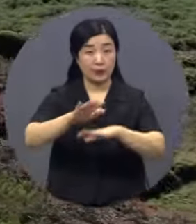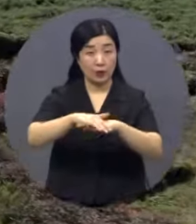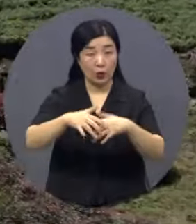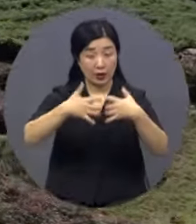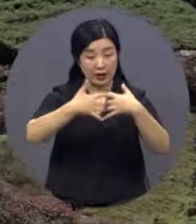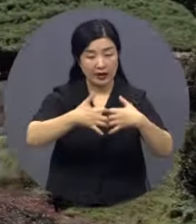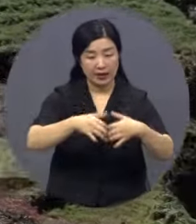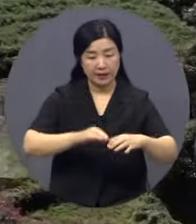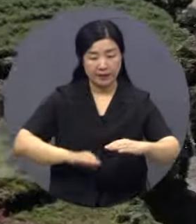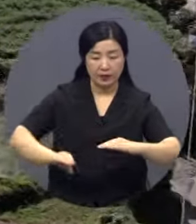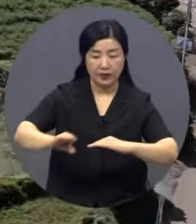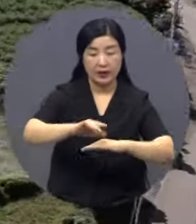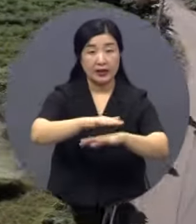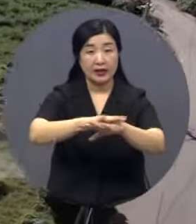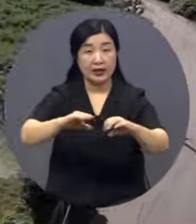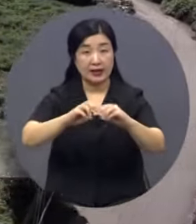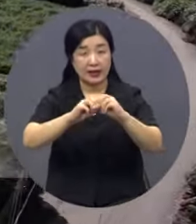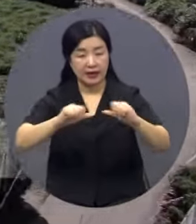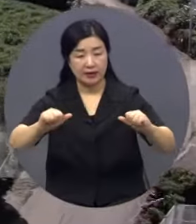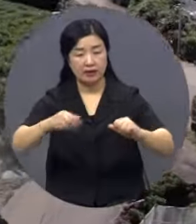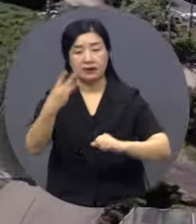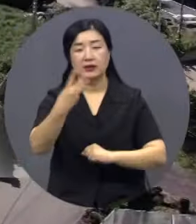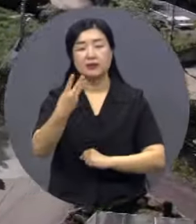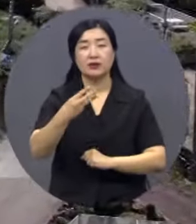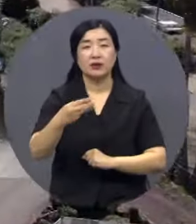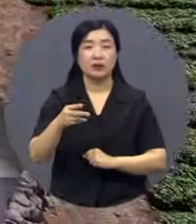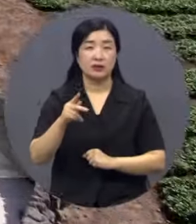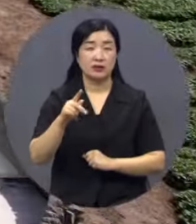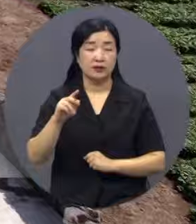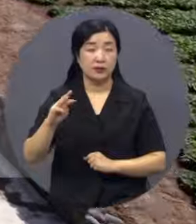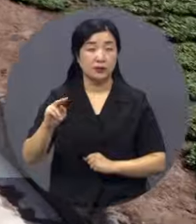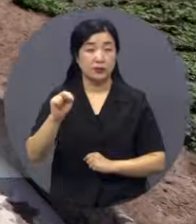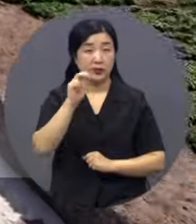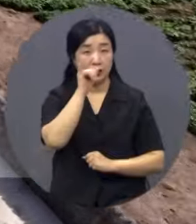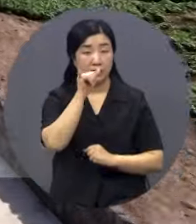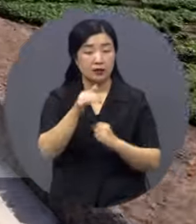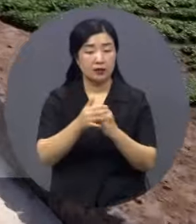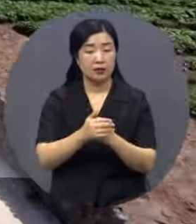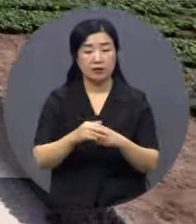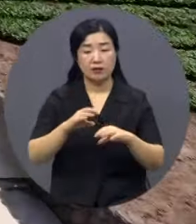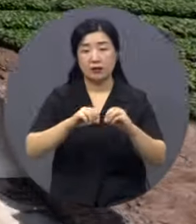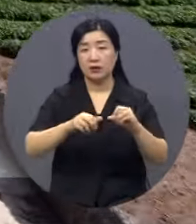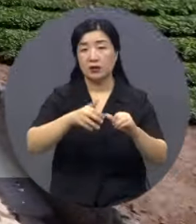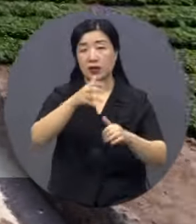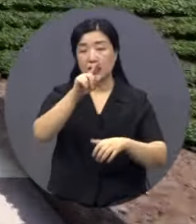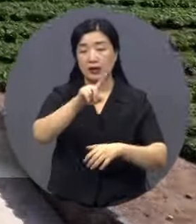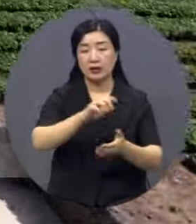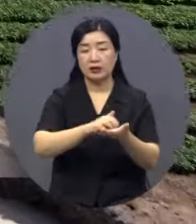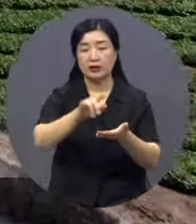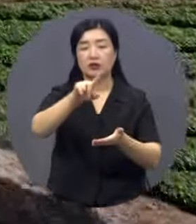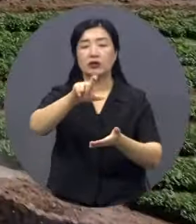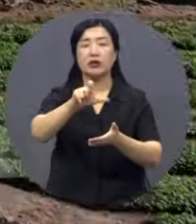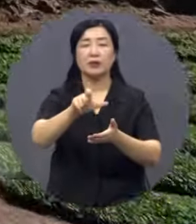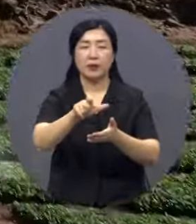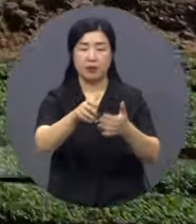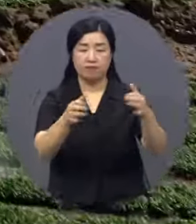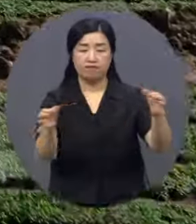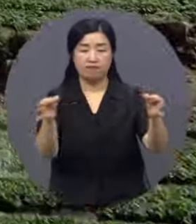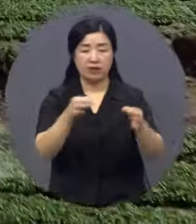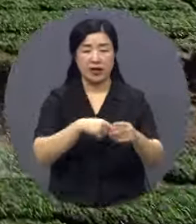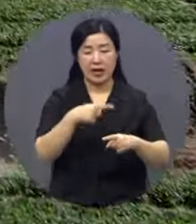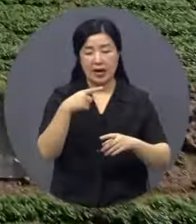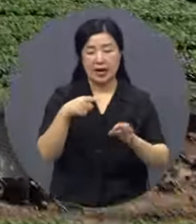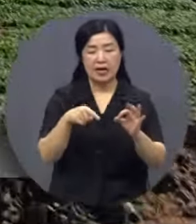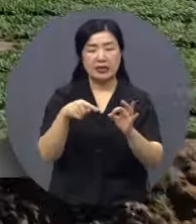경장로를 만드는 데 쓰인 땅은 3,000제곱미터. 땅 주인 15명이 자기 땅에서 10분의